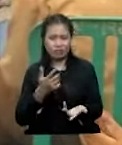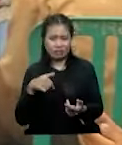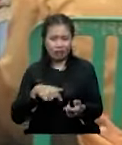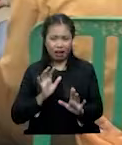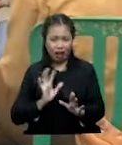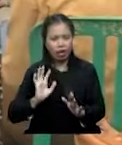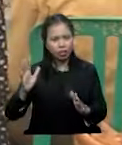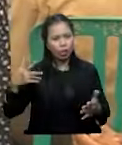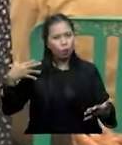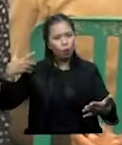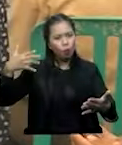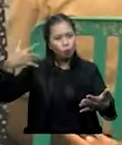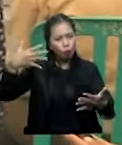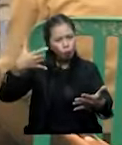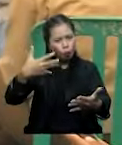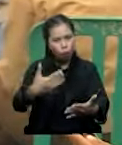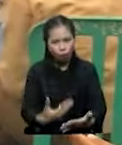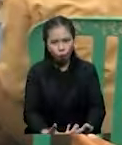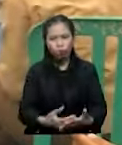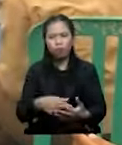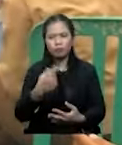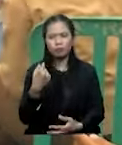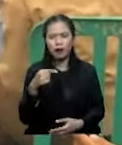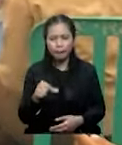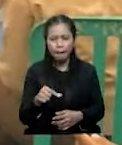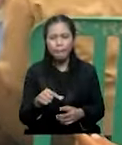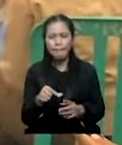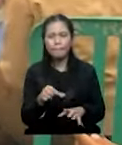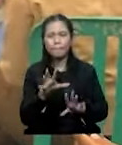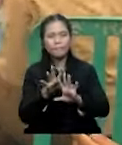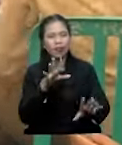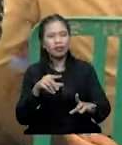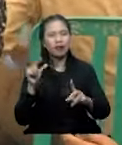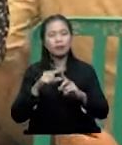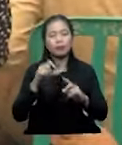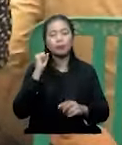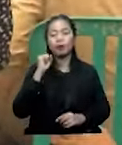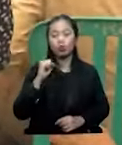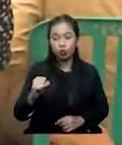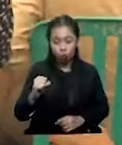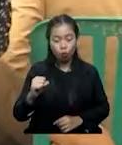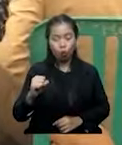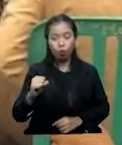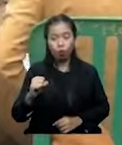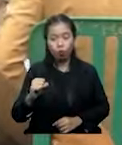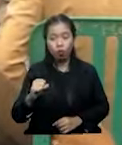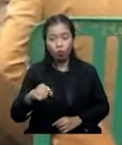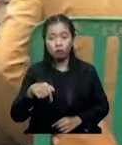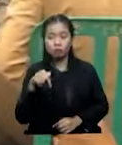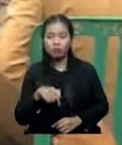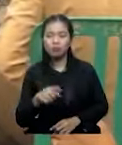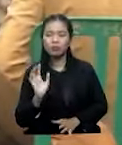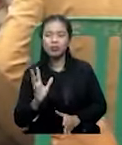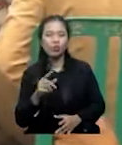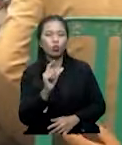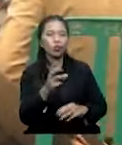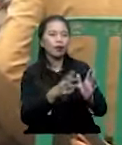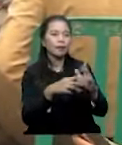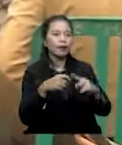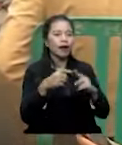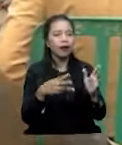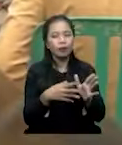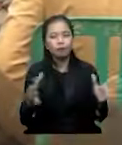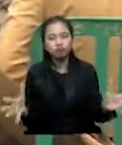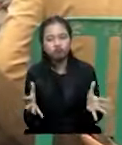ngadain. Kan Perindo juga terkenal dengan gerobaknya, kita mungkin UMKM-nya ya, gerobaknya kita akan